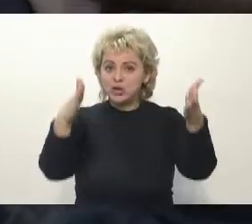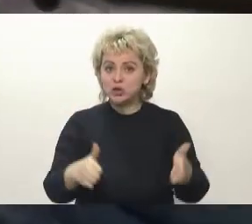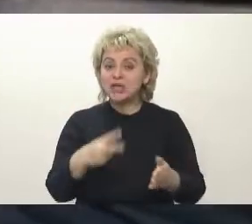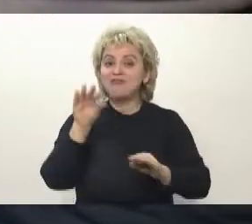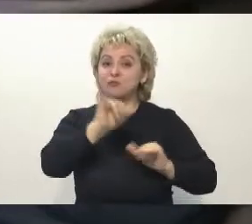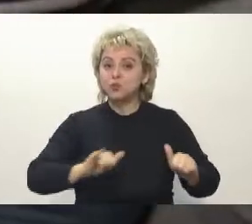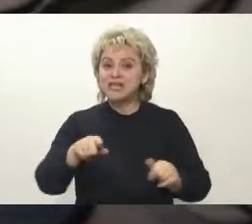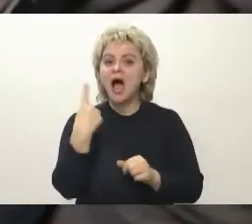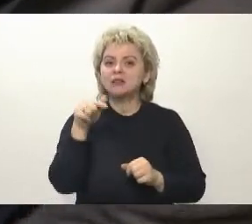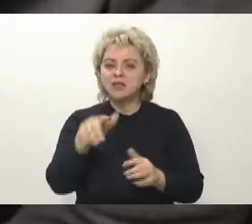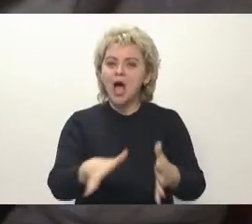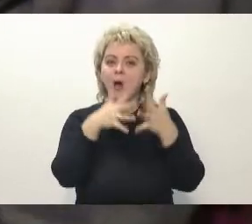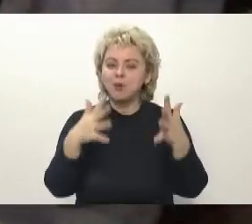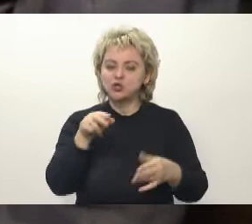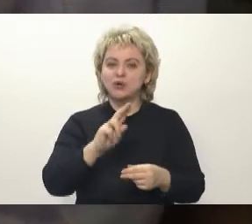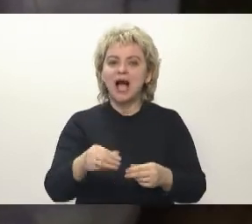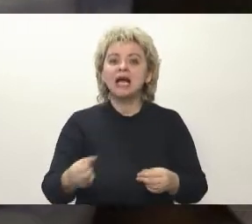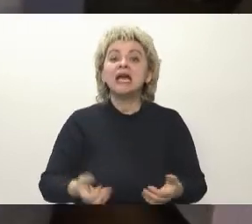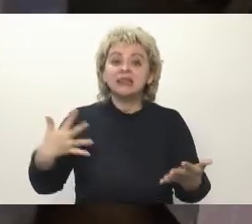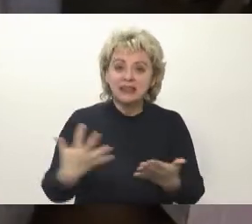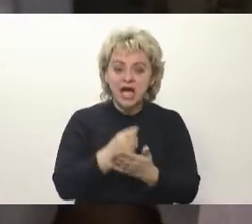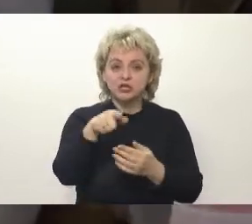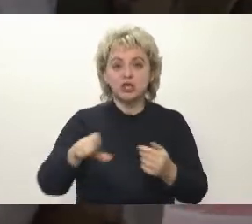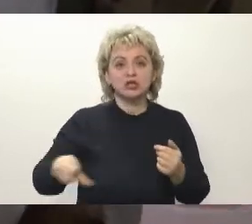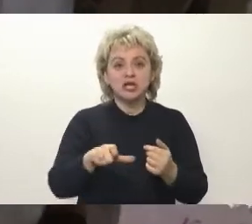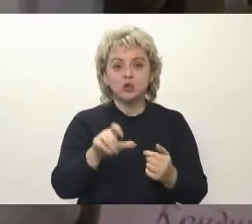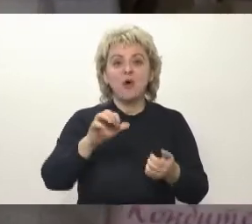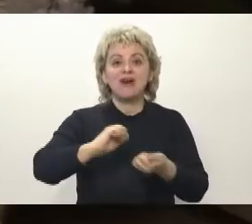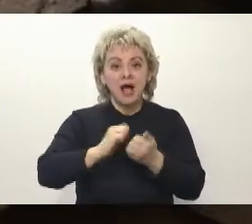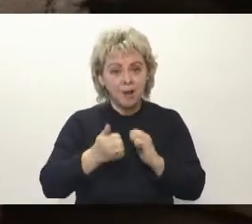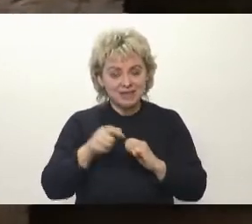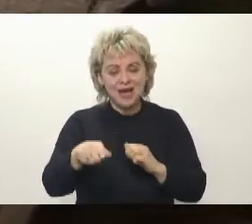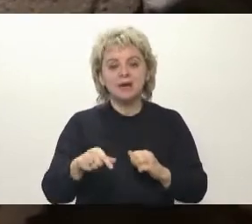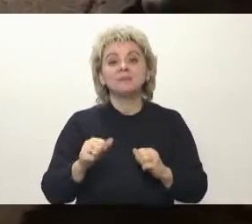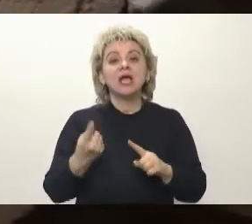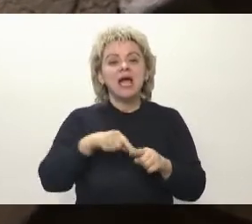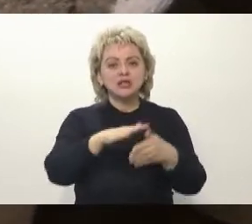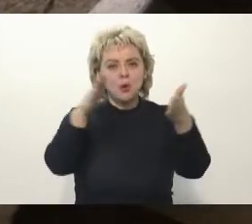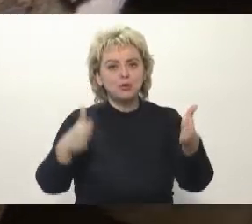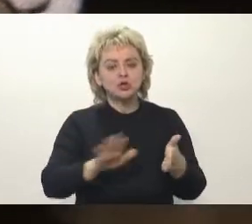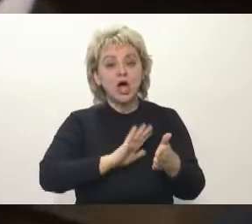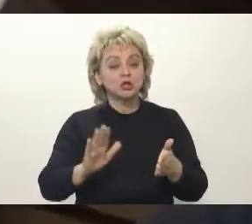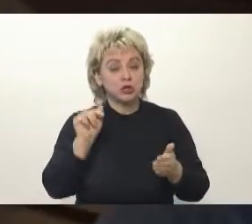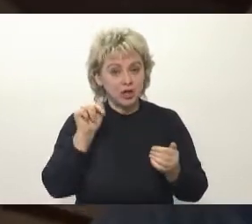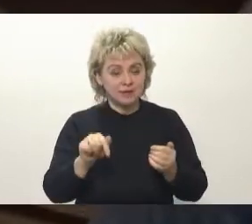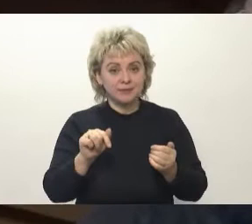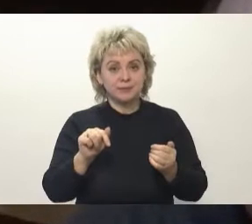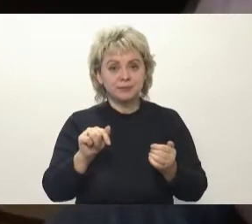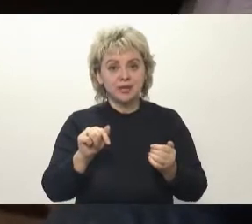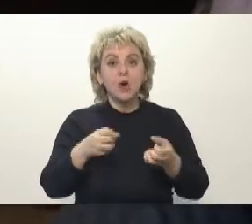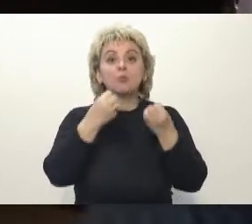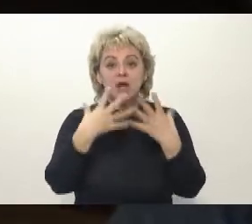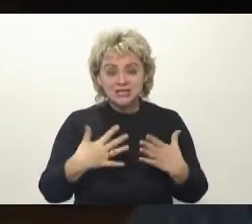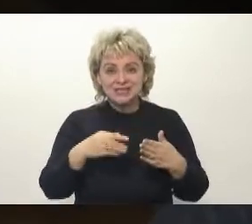музея всего одна, а большинство, как и свеженайденная, из донского ракушечника. Эта плита была не с